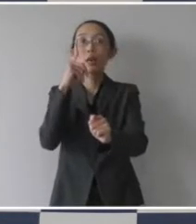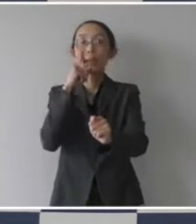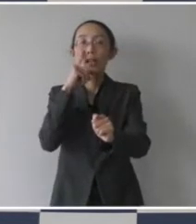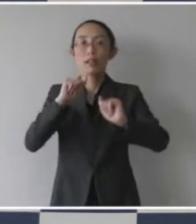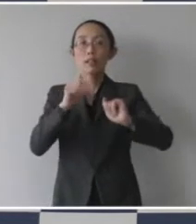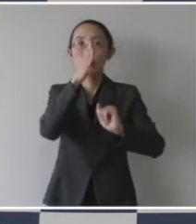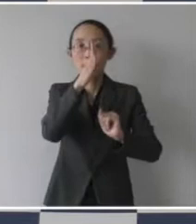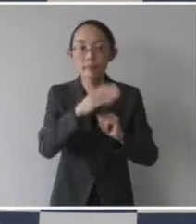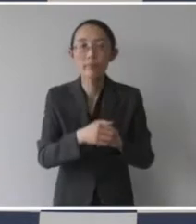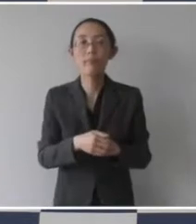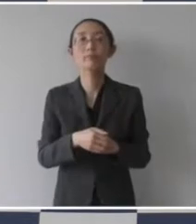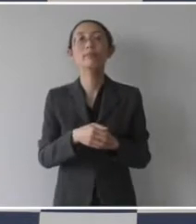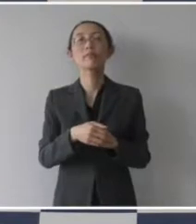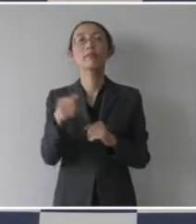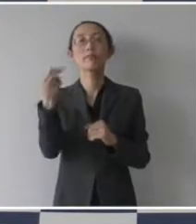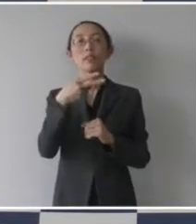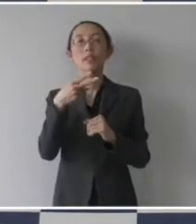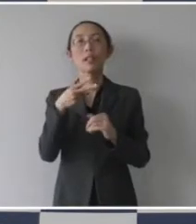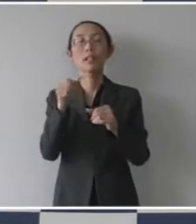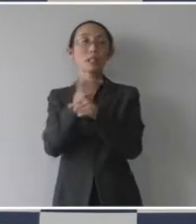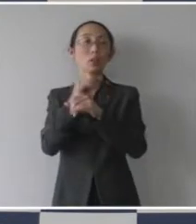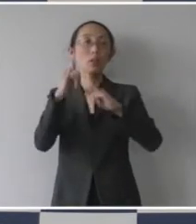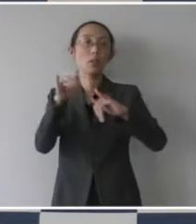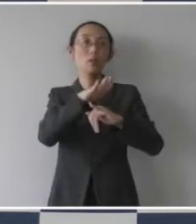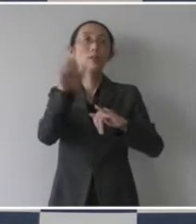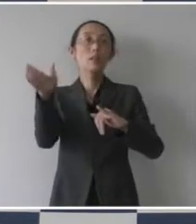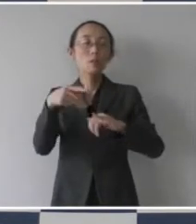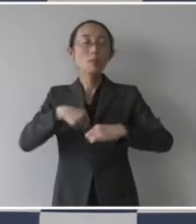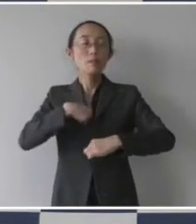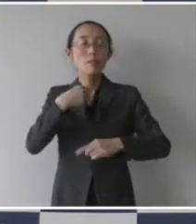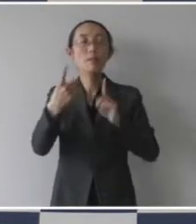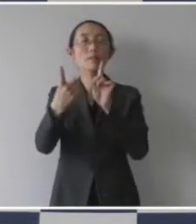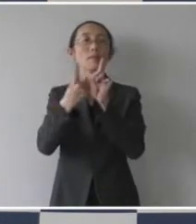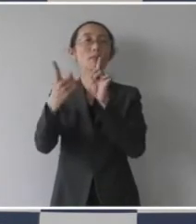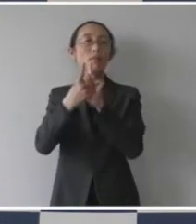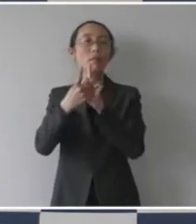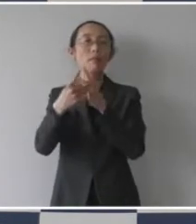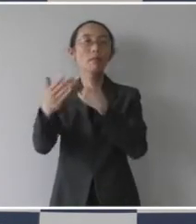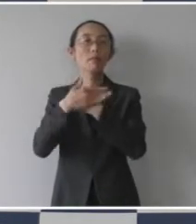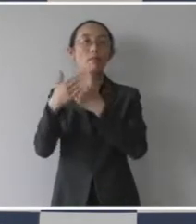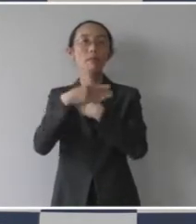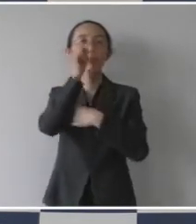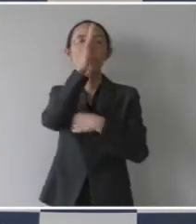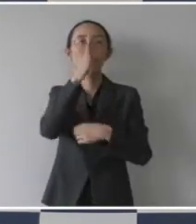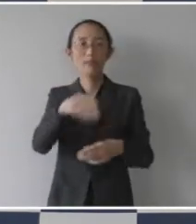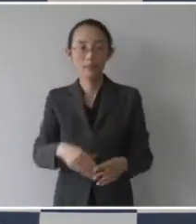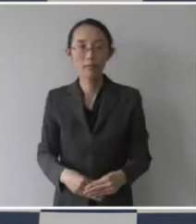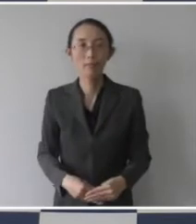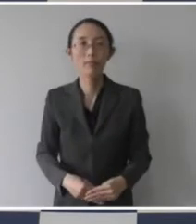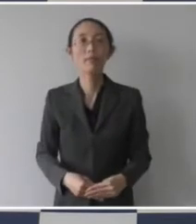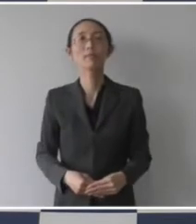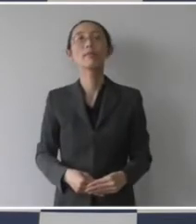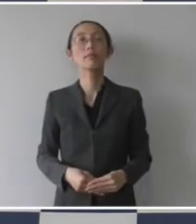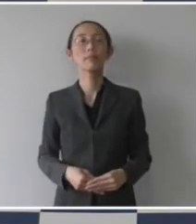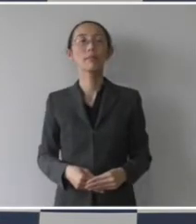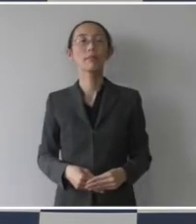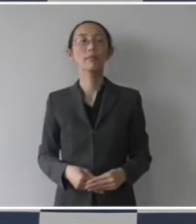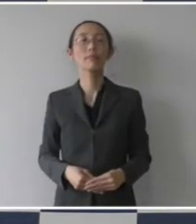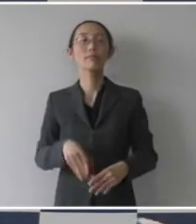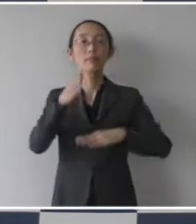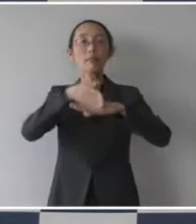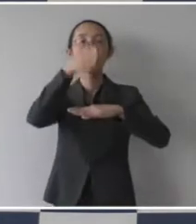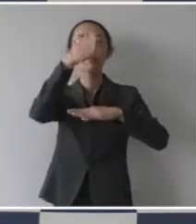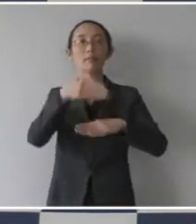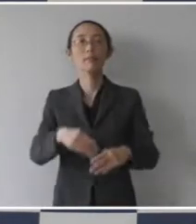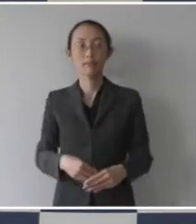業者の皆様にも引き続きの対策をお願いをしたいというふうに思います。以上です。 ありがとうございます